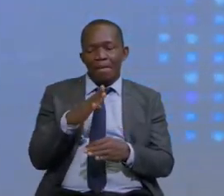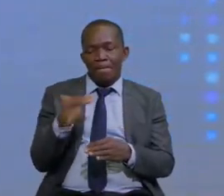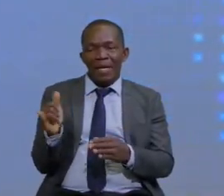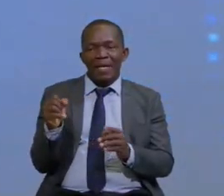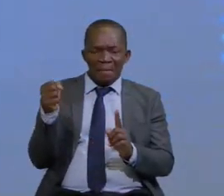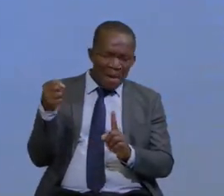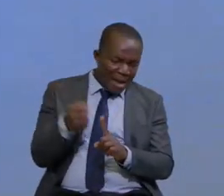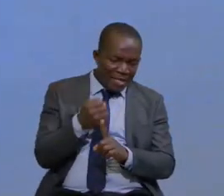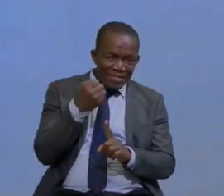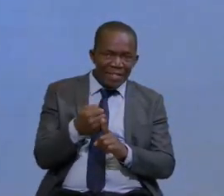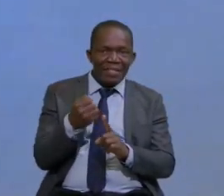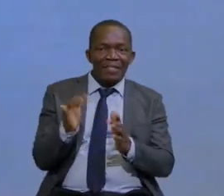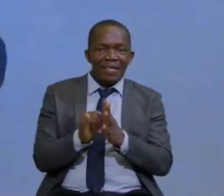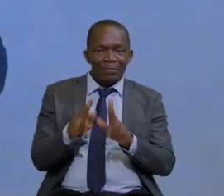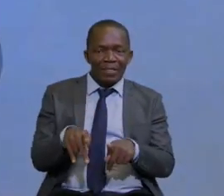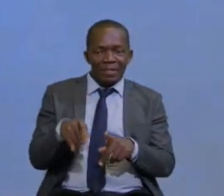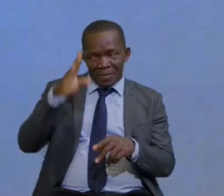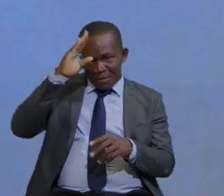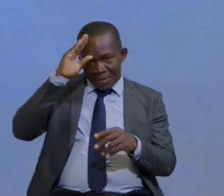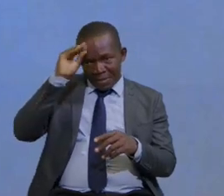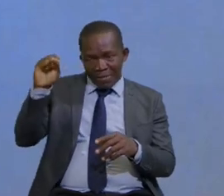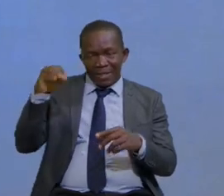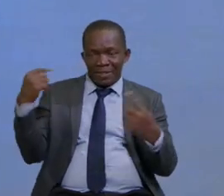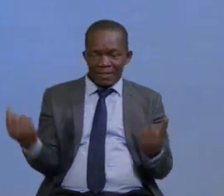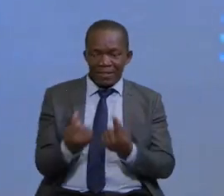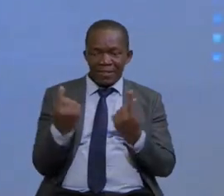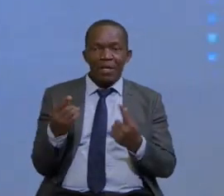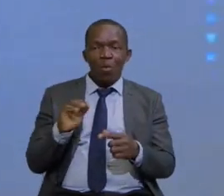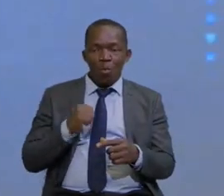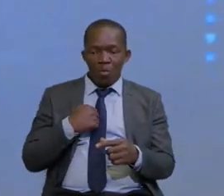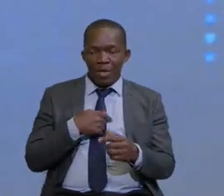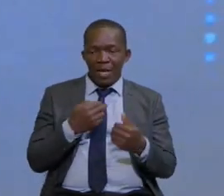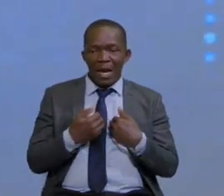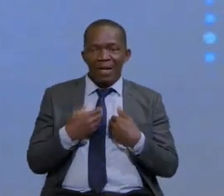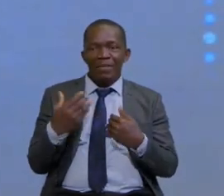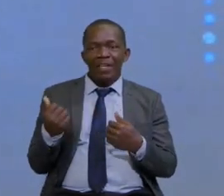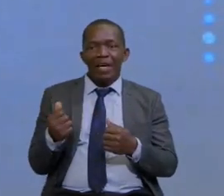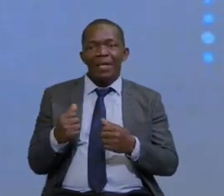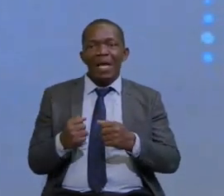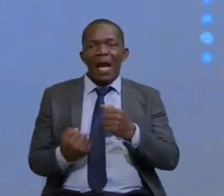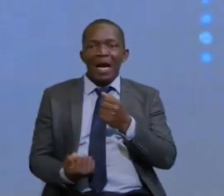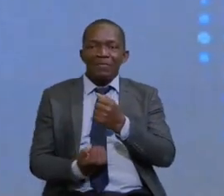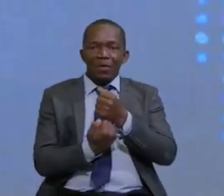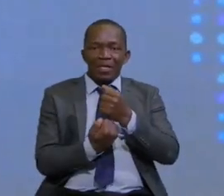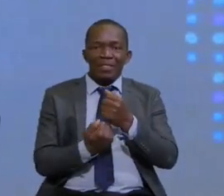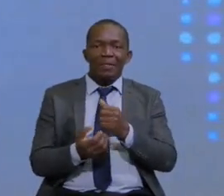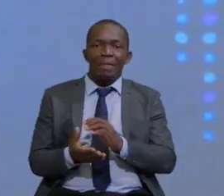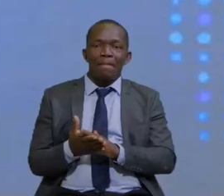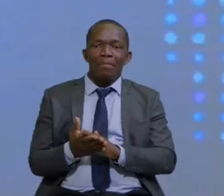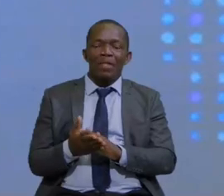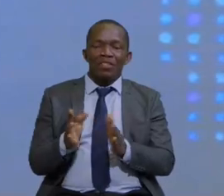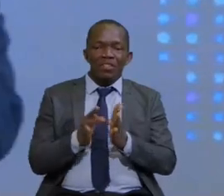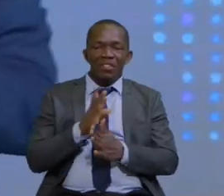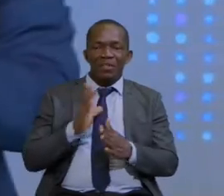péché, nous avons un avocat auprès du Père, Jésus-Christ le juste. Vous voyez